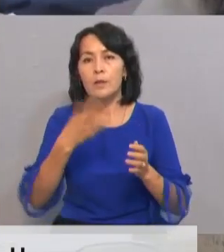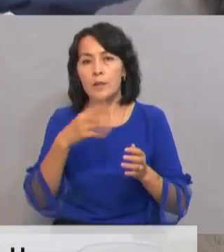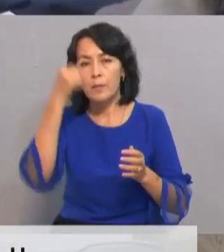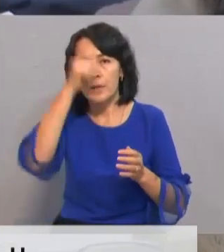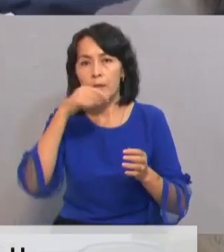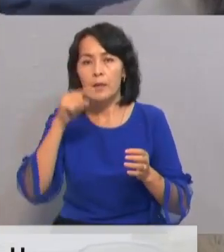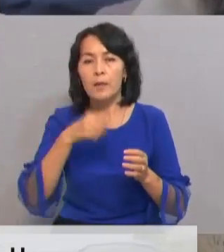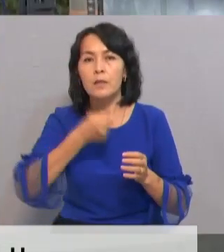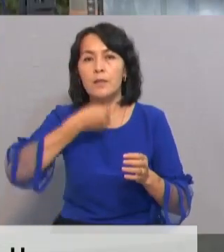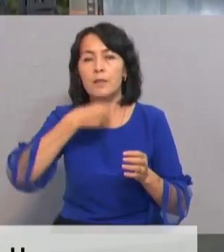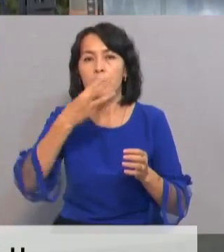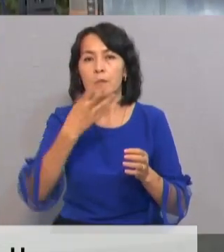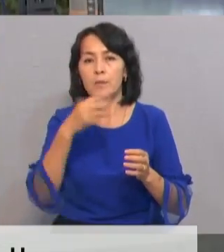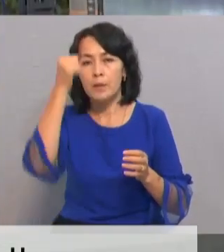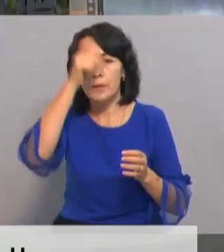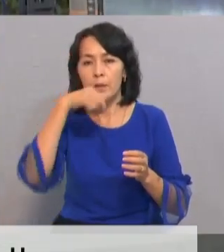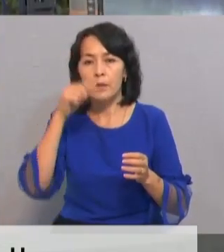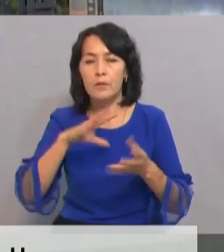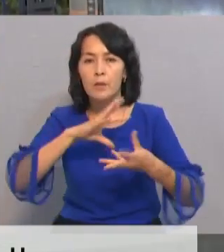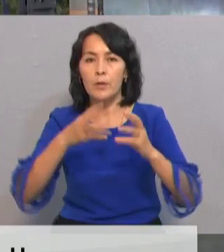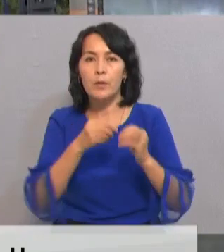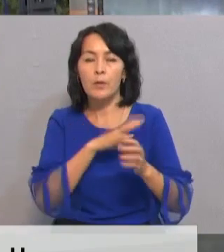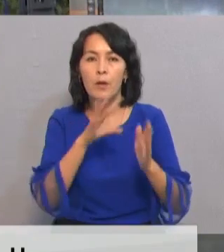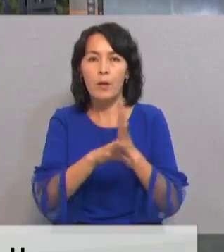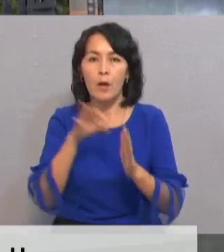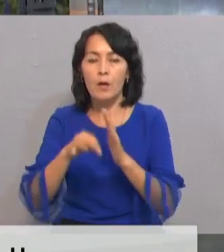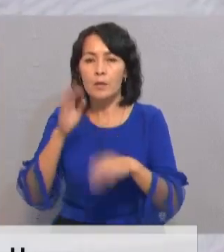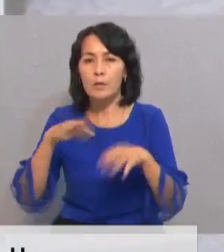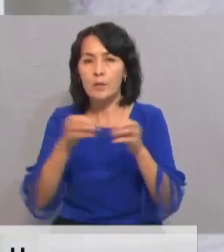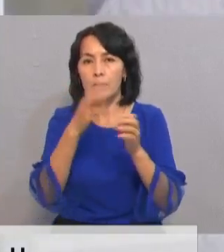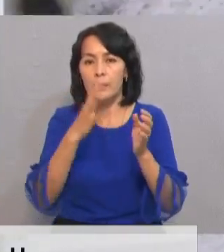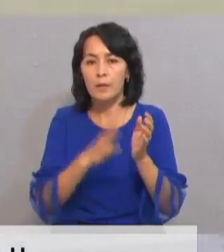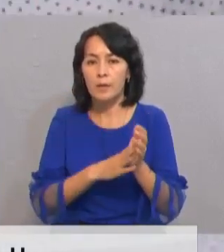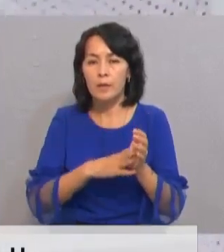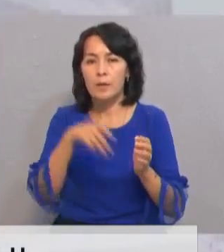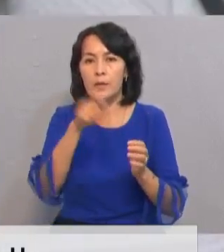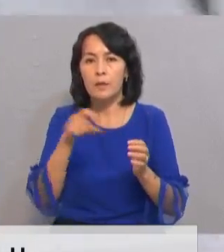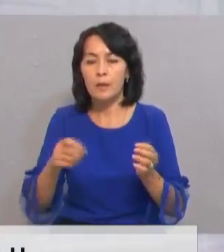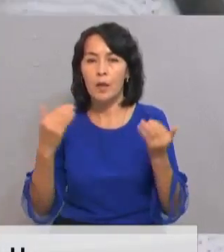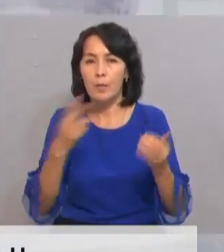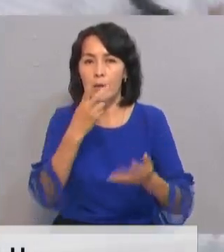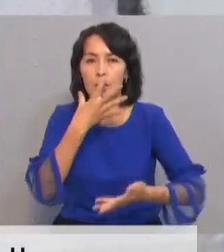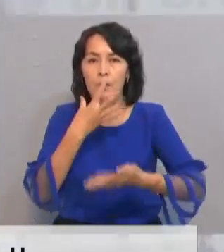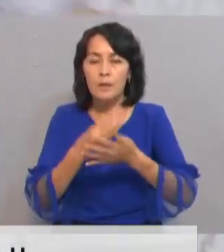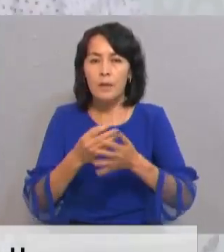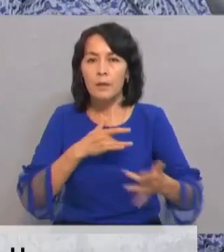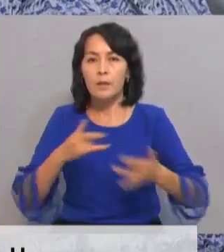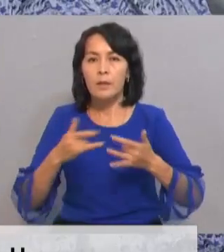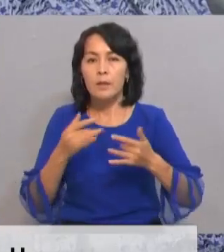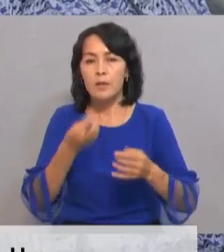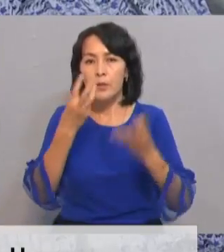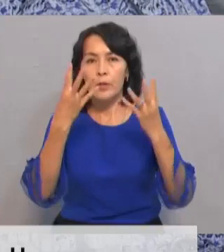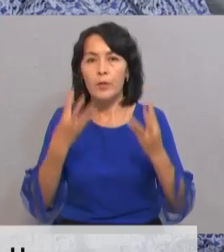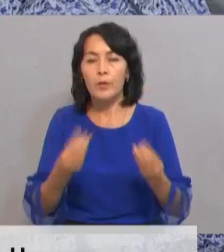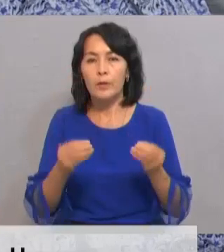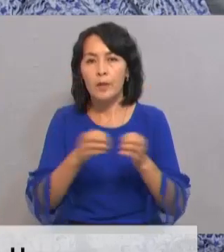35 лет и старше 35 лет. В итоге были выбраны лучшие 19 певцов. Они показывали свои таланты в течение 3